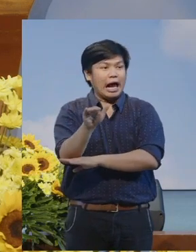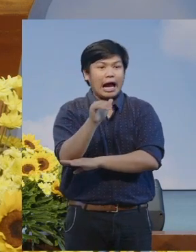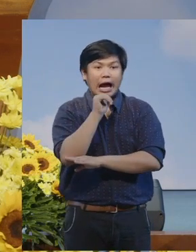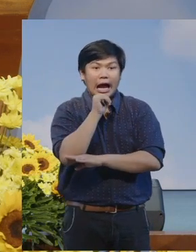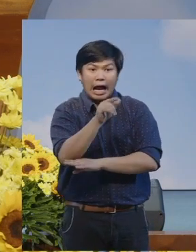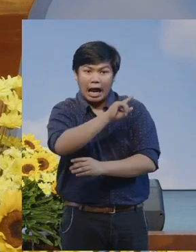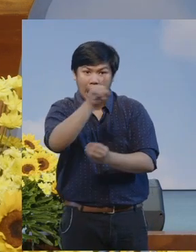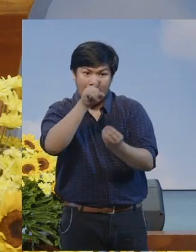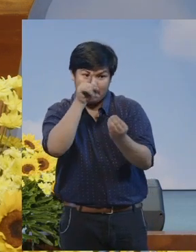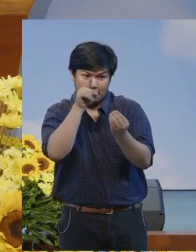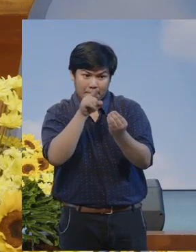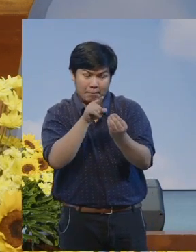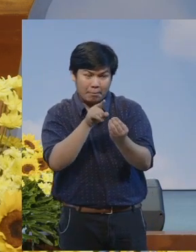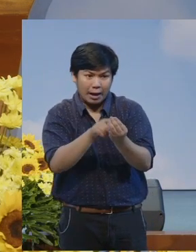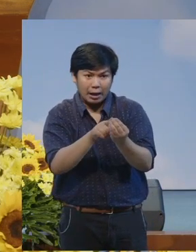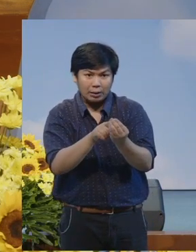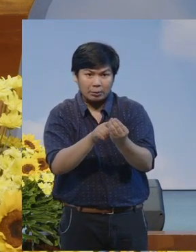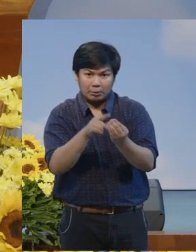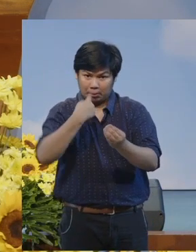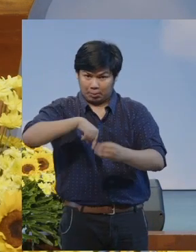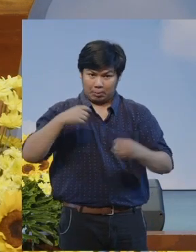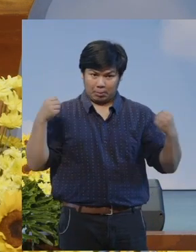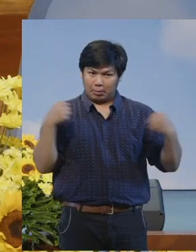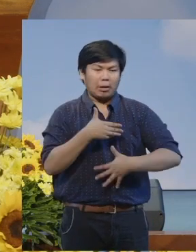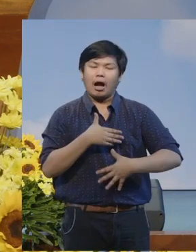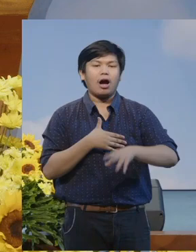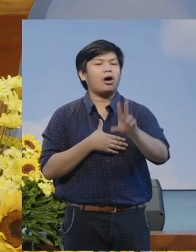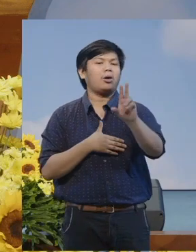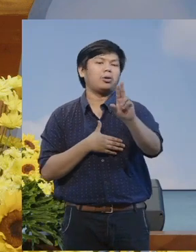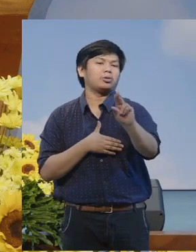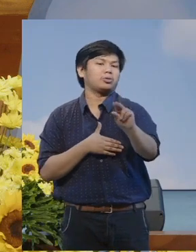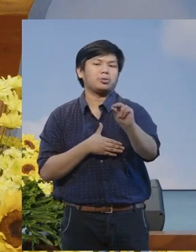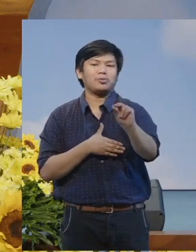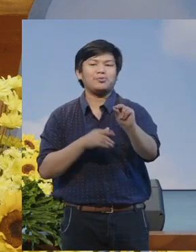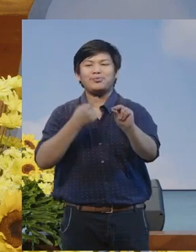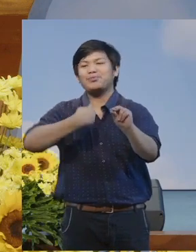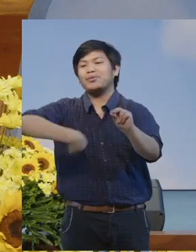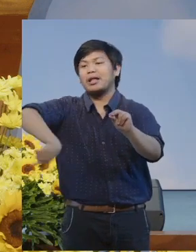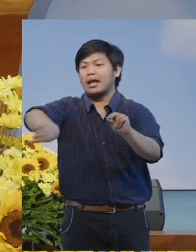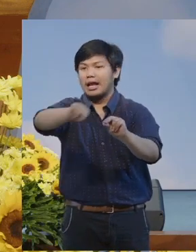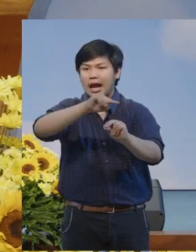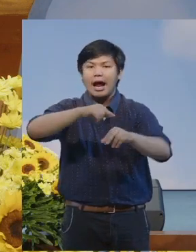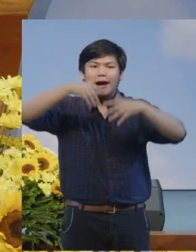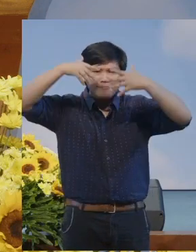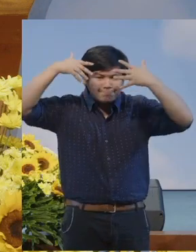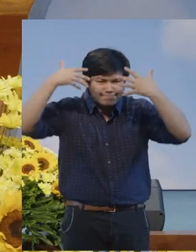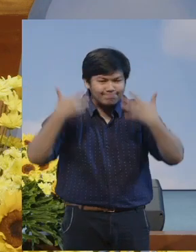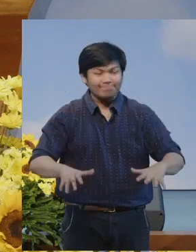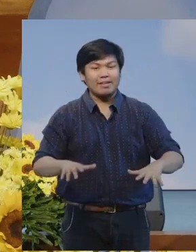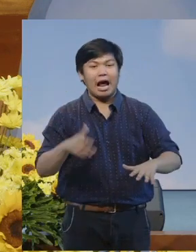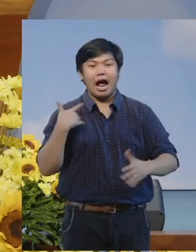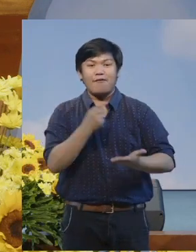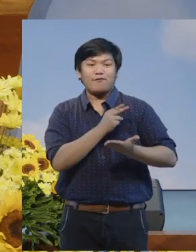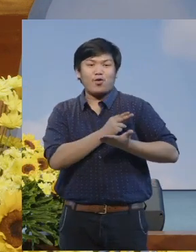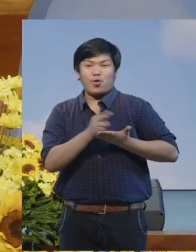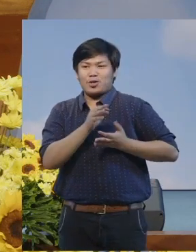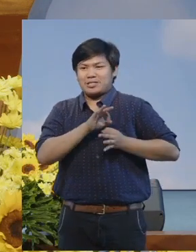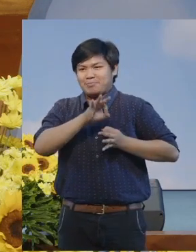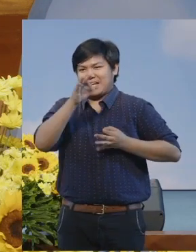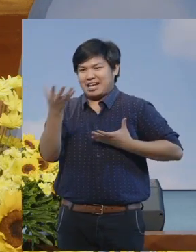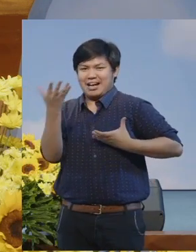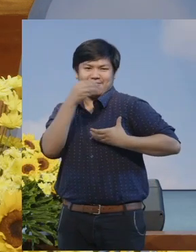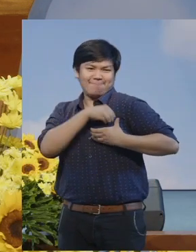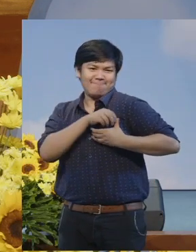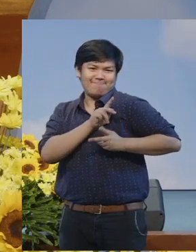hindi po tayo dapat matakot sapagkat tayo po ay mayroong banal na espiritu